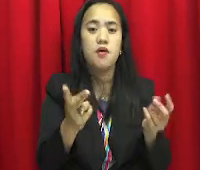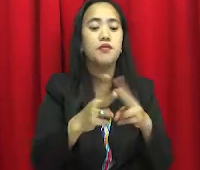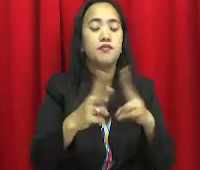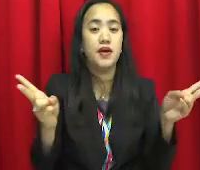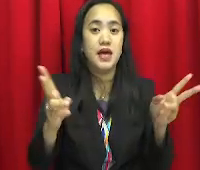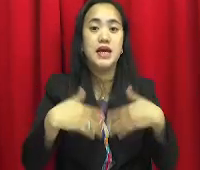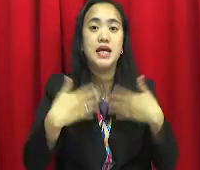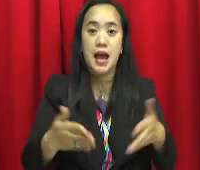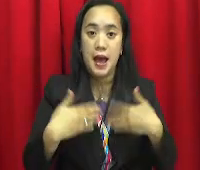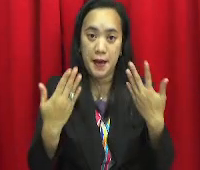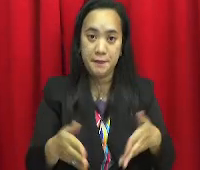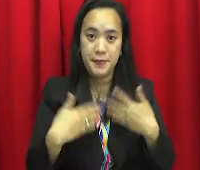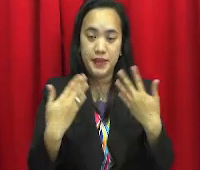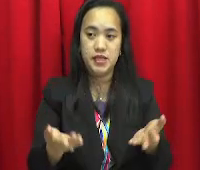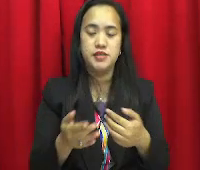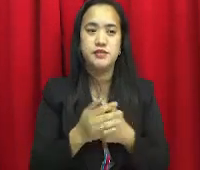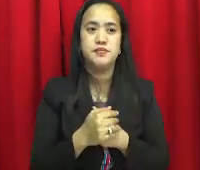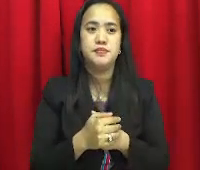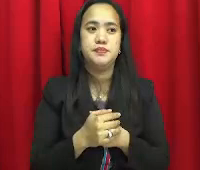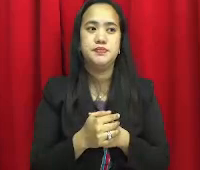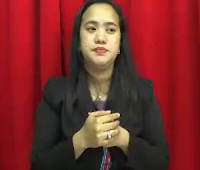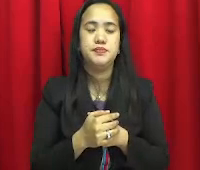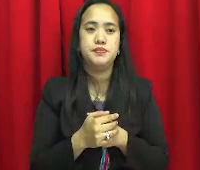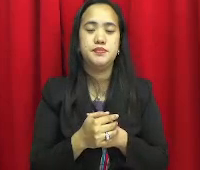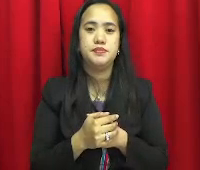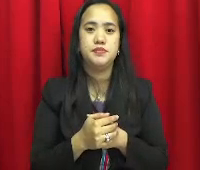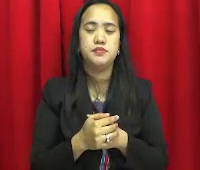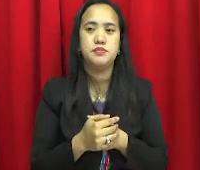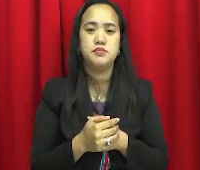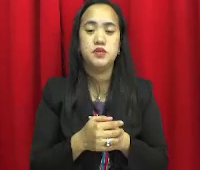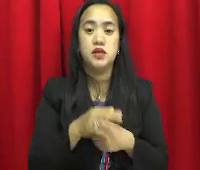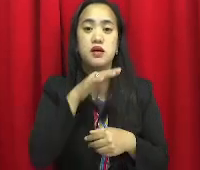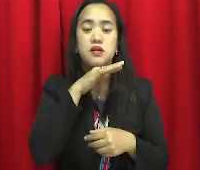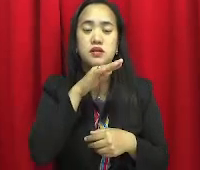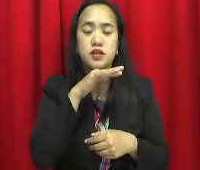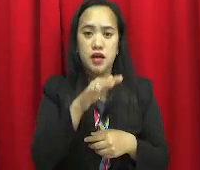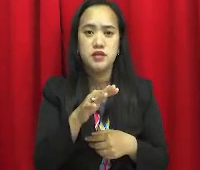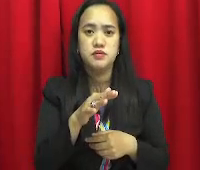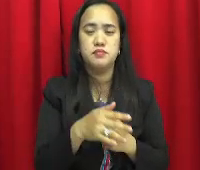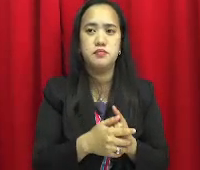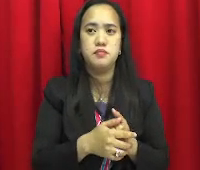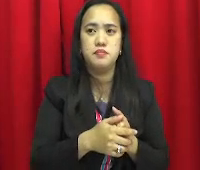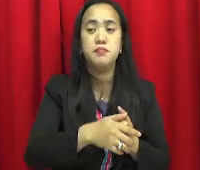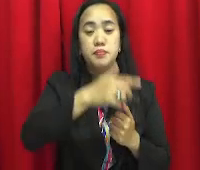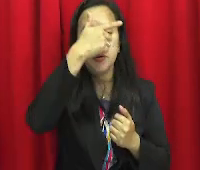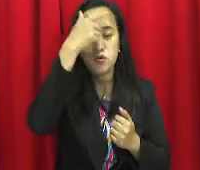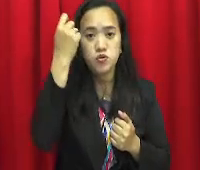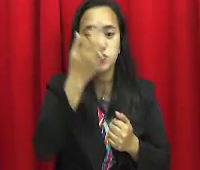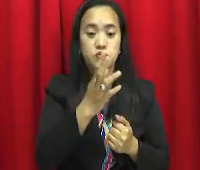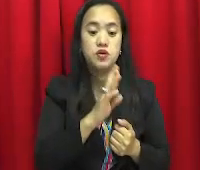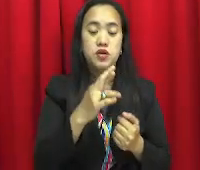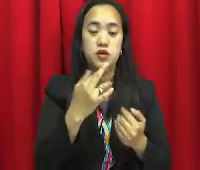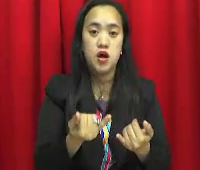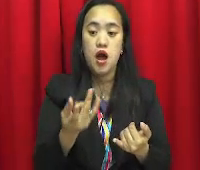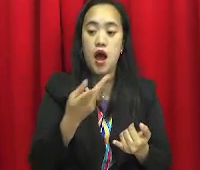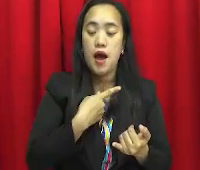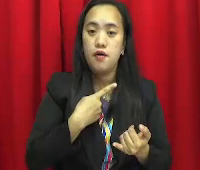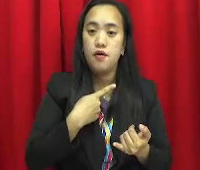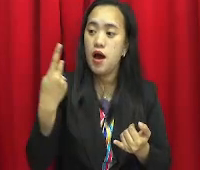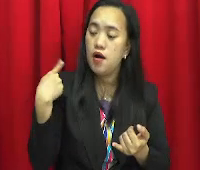sinasabi ni Lesley Rito, mga kapatid, na yung mapagod ka man, napagod ka ayon sa responsibility mo.